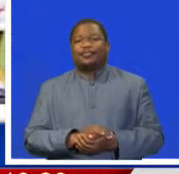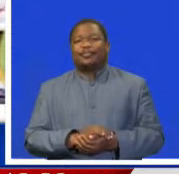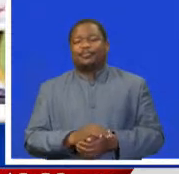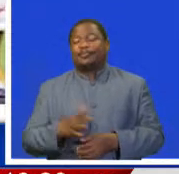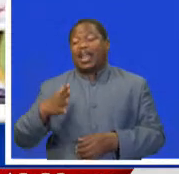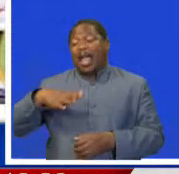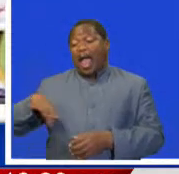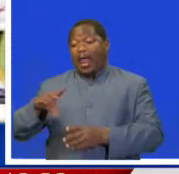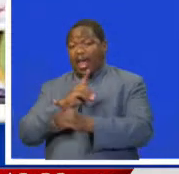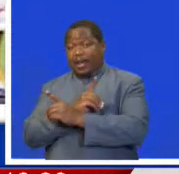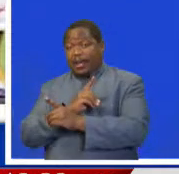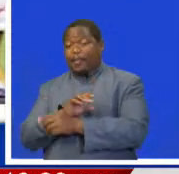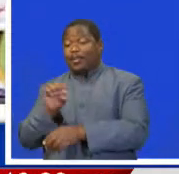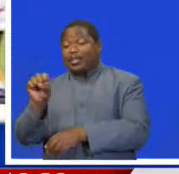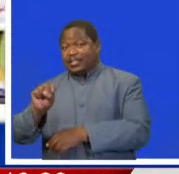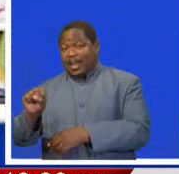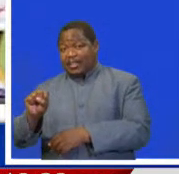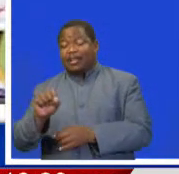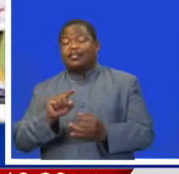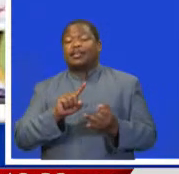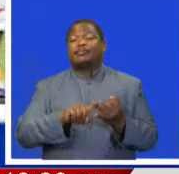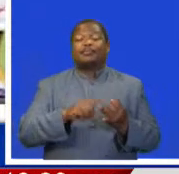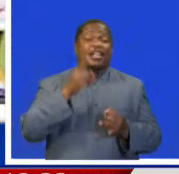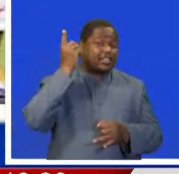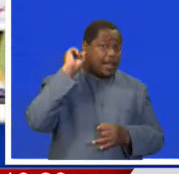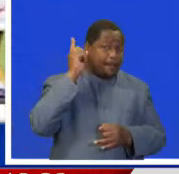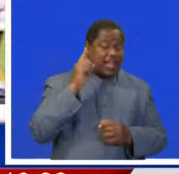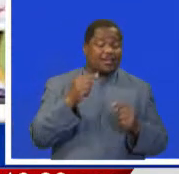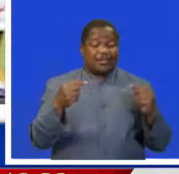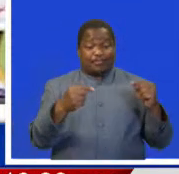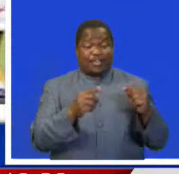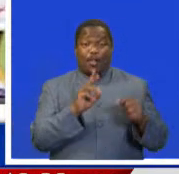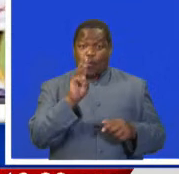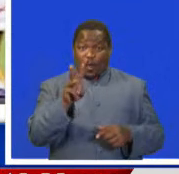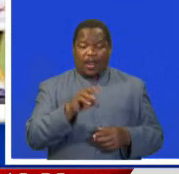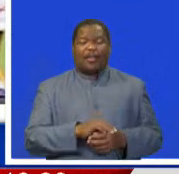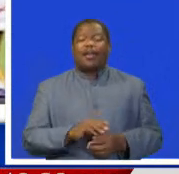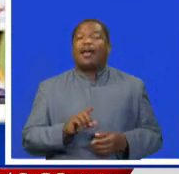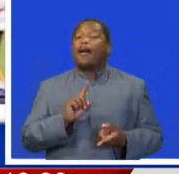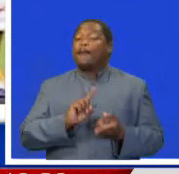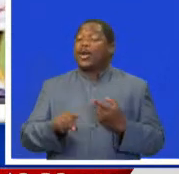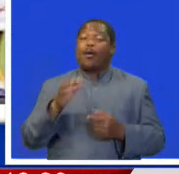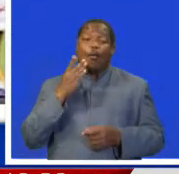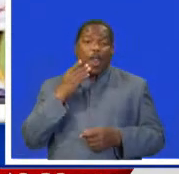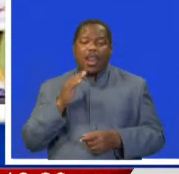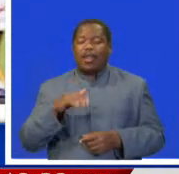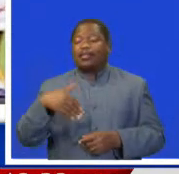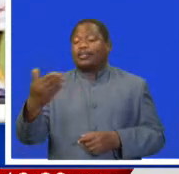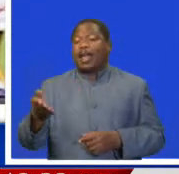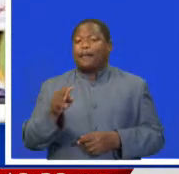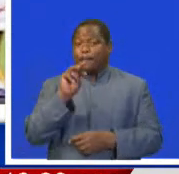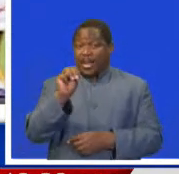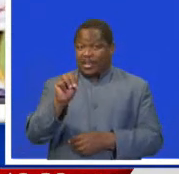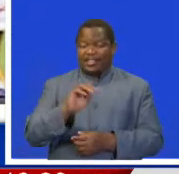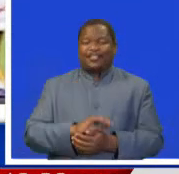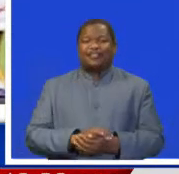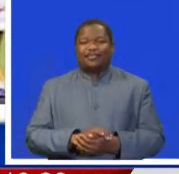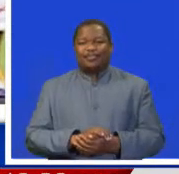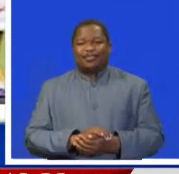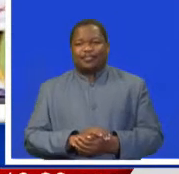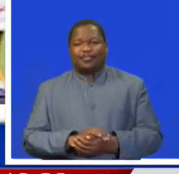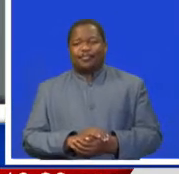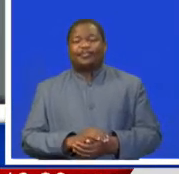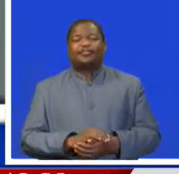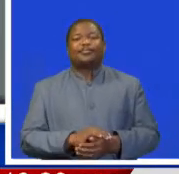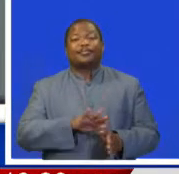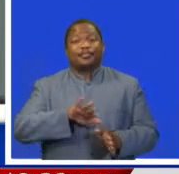Donetsk itawutfulana neInter Milan yaseVenda seItaly lomdlalo otawudlalwa ngomsombuluko lesiyakuwo. Lichamka emdlalweni